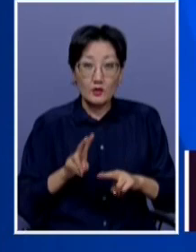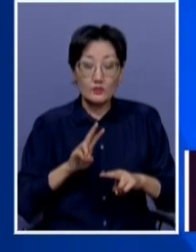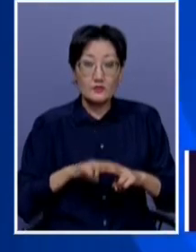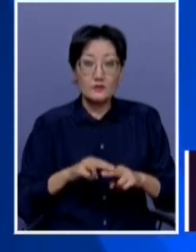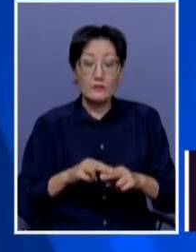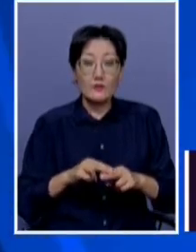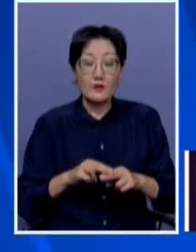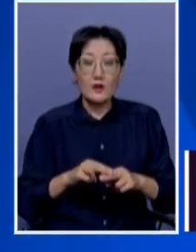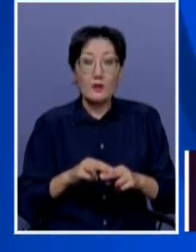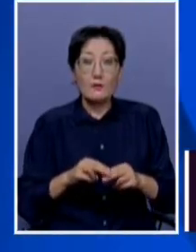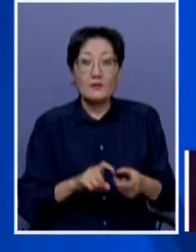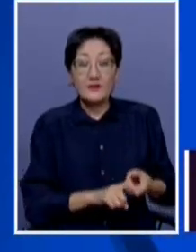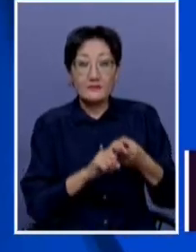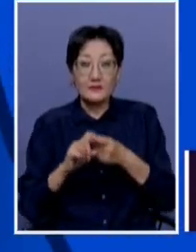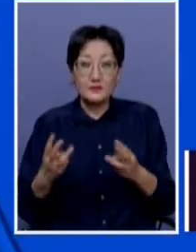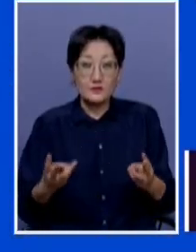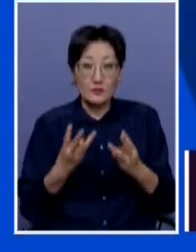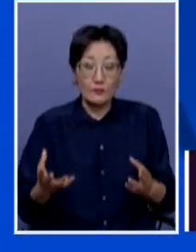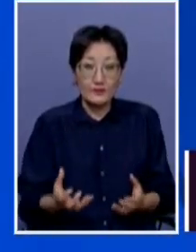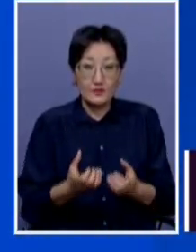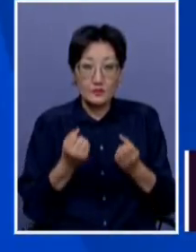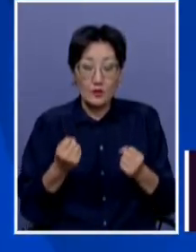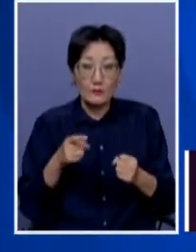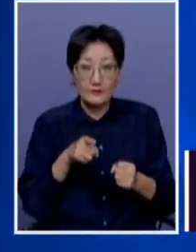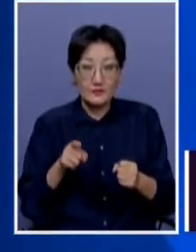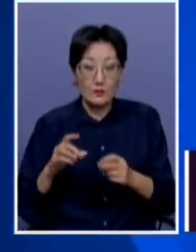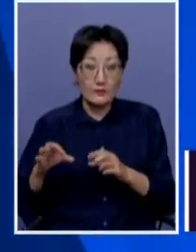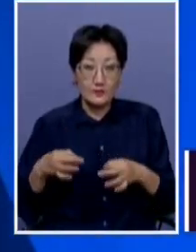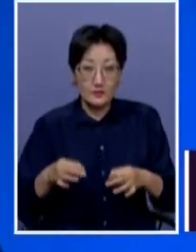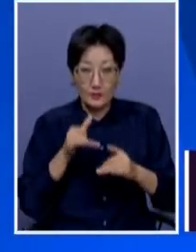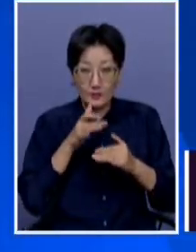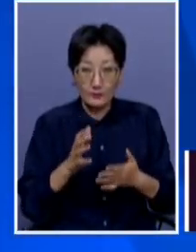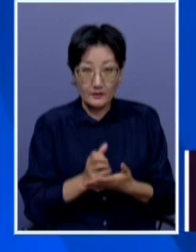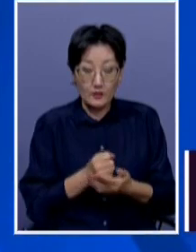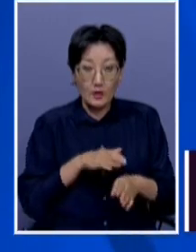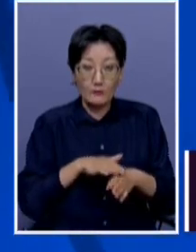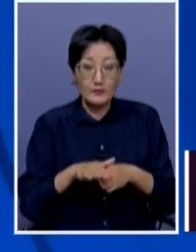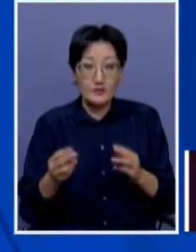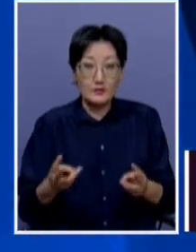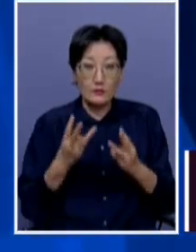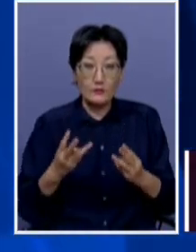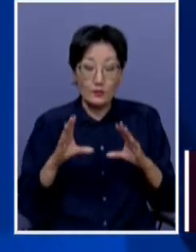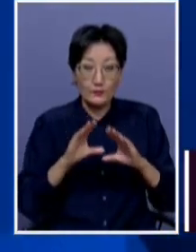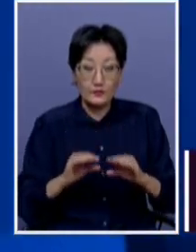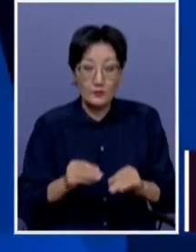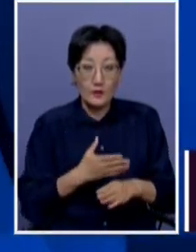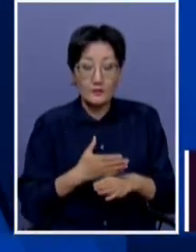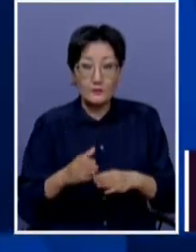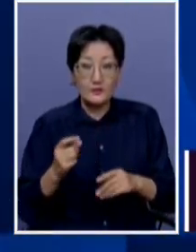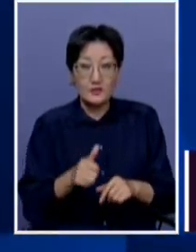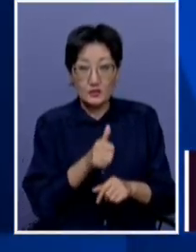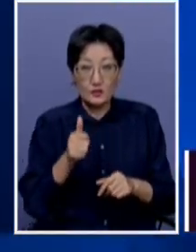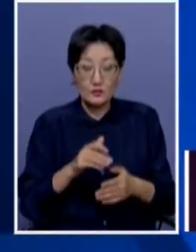подбиралось пламя но спасти поехавшие к тому моменту транспорт не удалось полностью пожар был локализован спустя час после